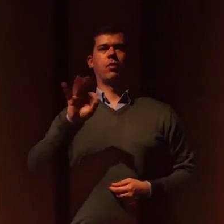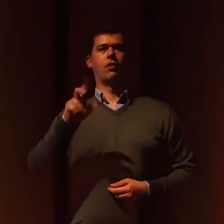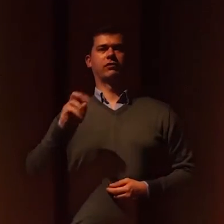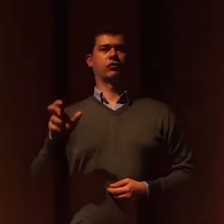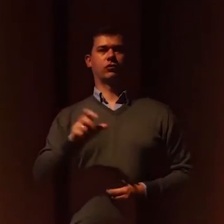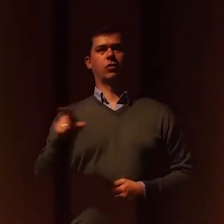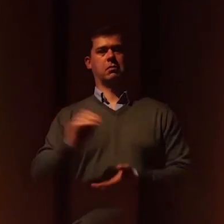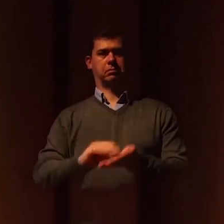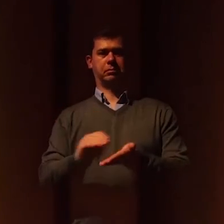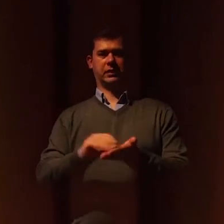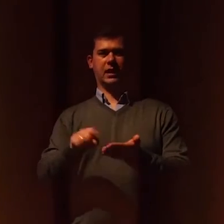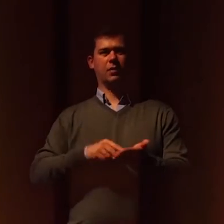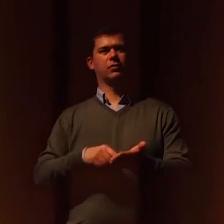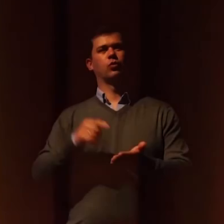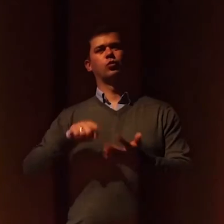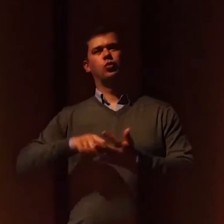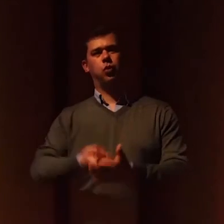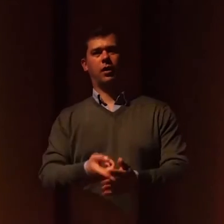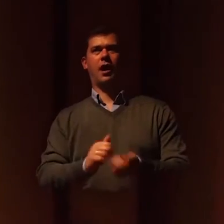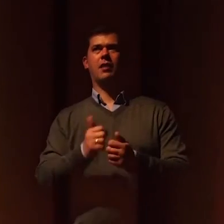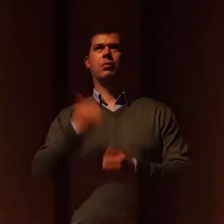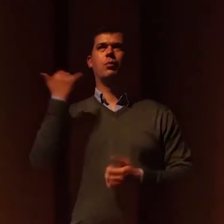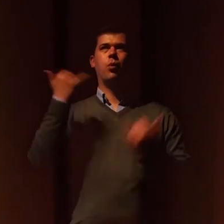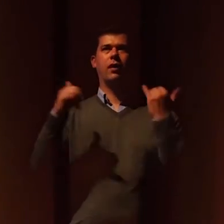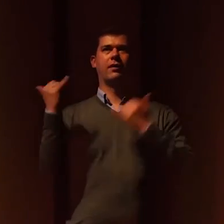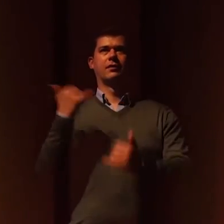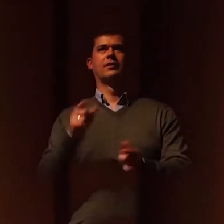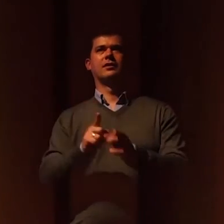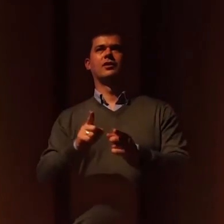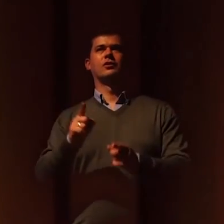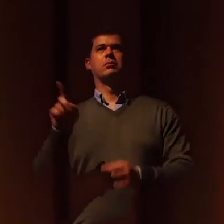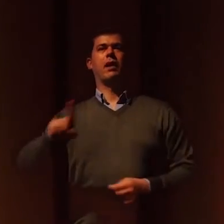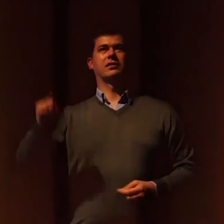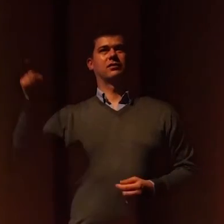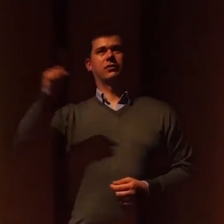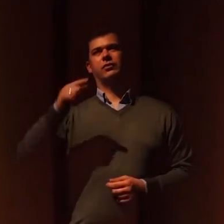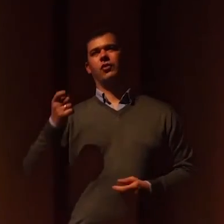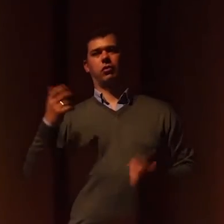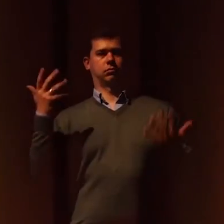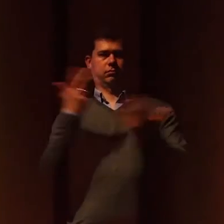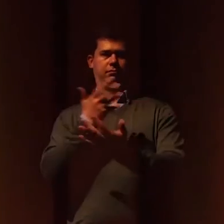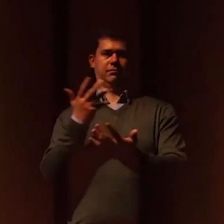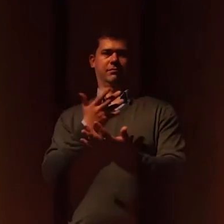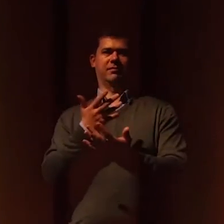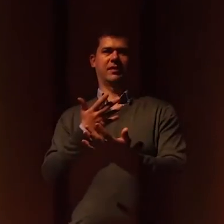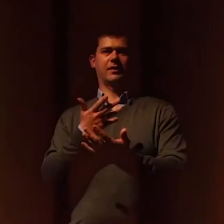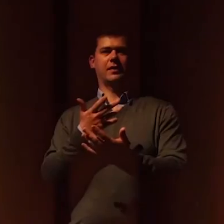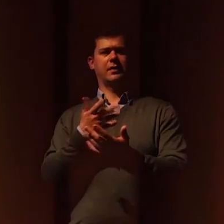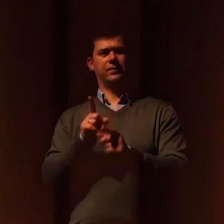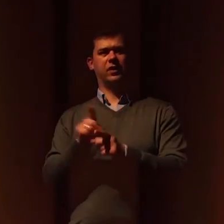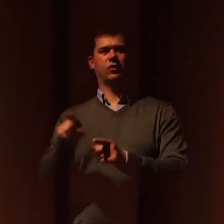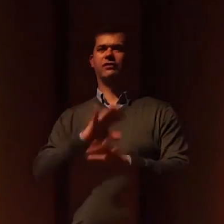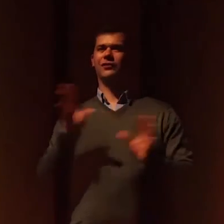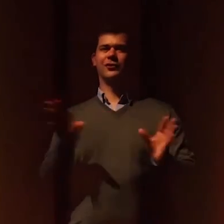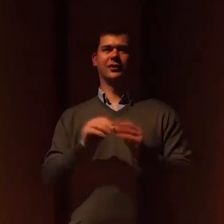pisała tam są luki dziury ten system instytucjonalny jest niejasny i tak naprawdę i w dodatku to jest tylko taki